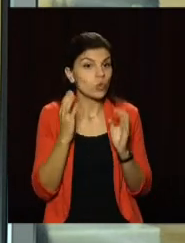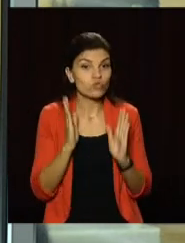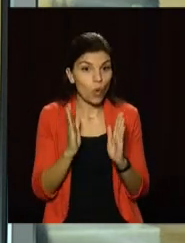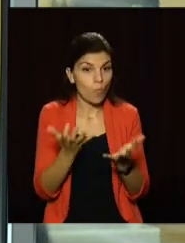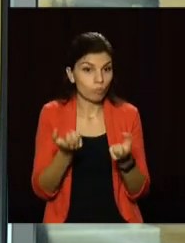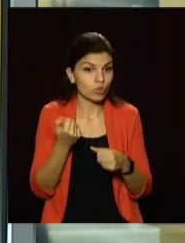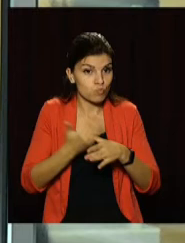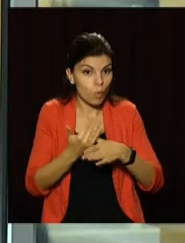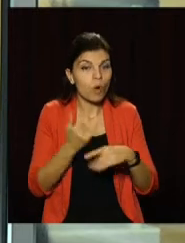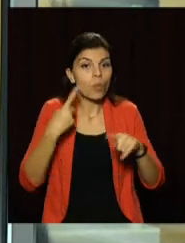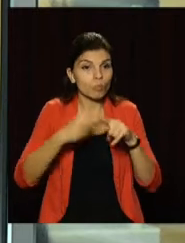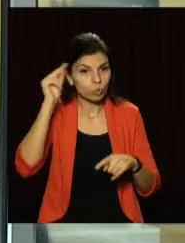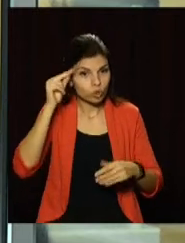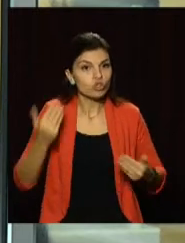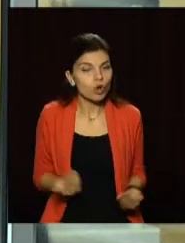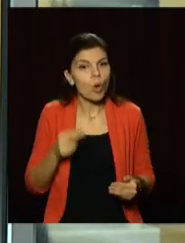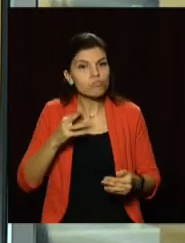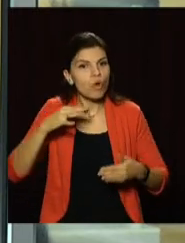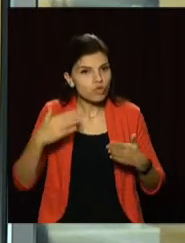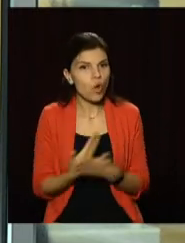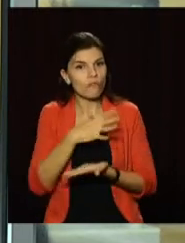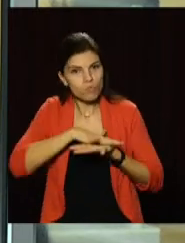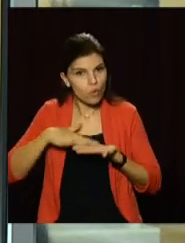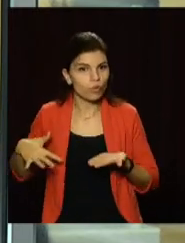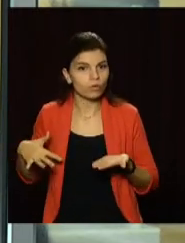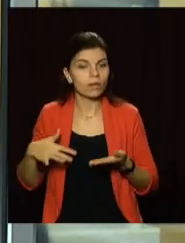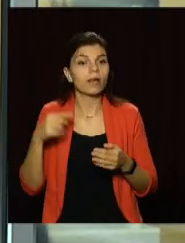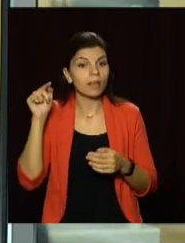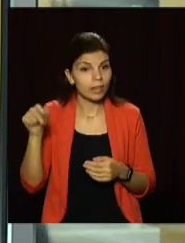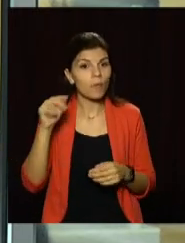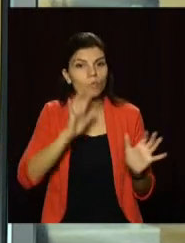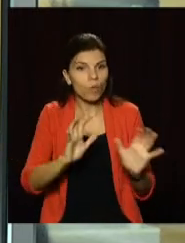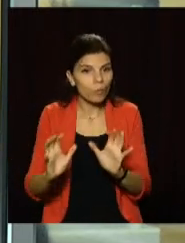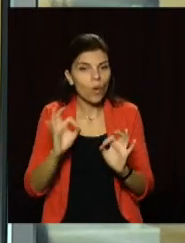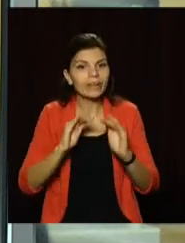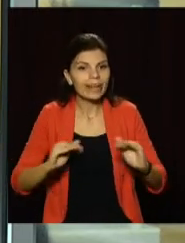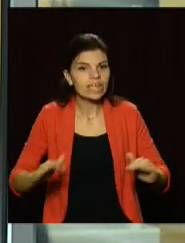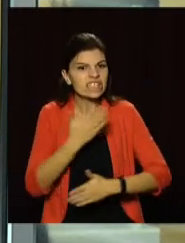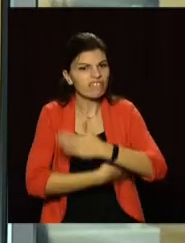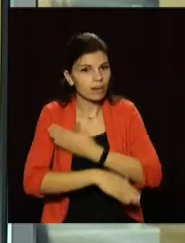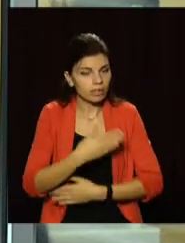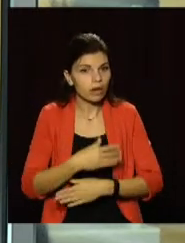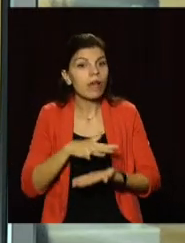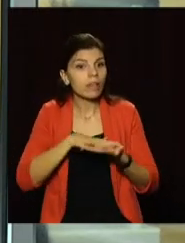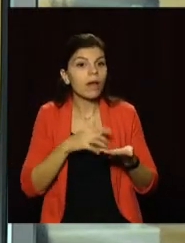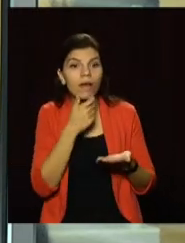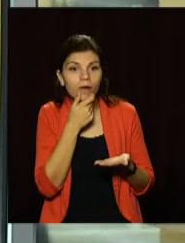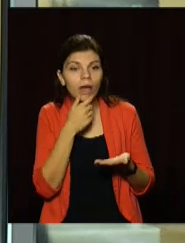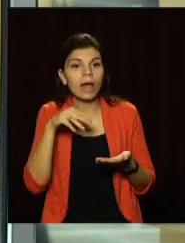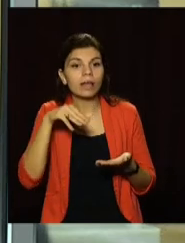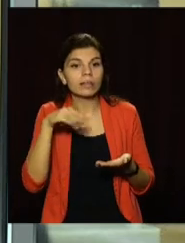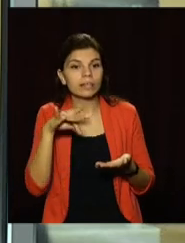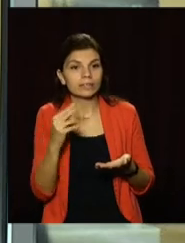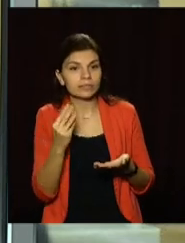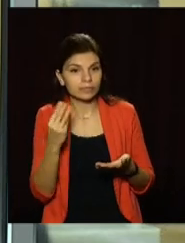отримують допомогу, а й вчаться жити по-новому. Окрім цього, в закладі піклуються про дітей з інвалідністю. Детальніше про роботу терцентру